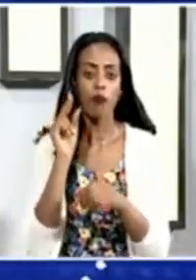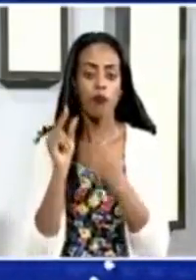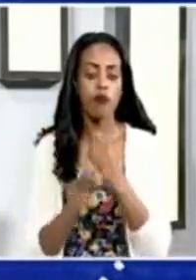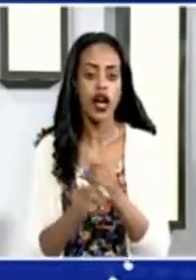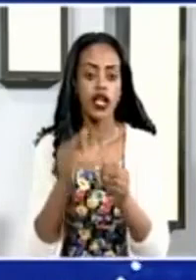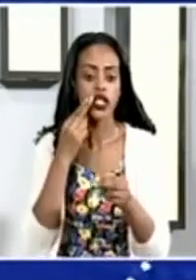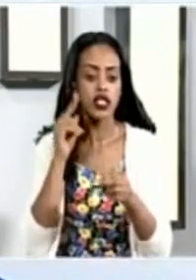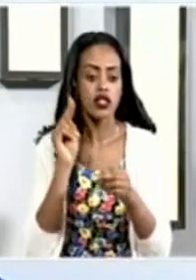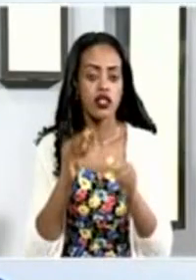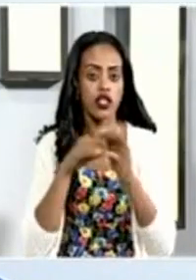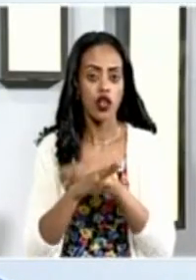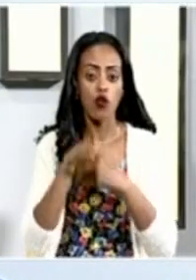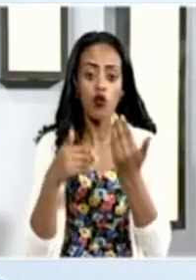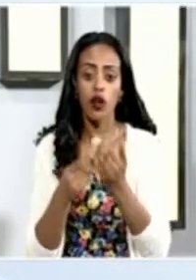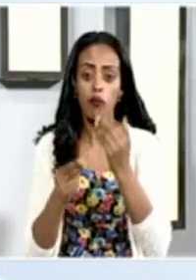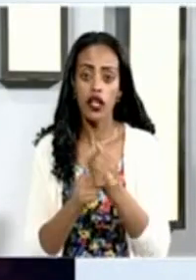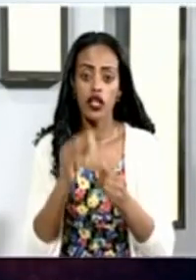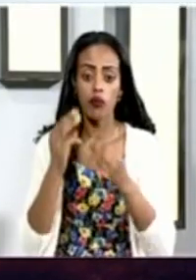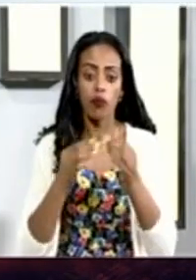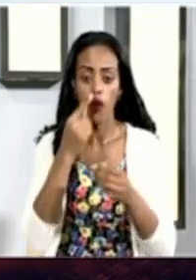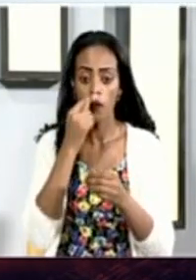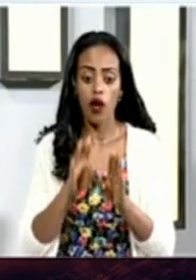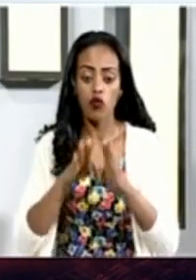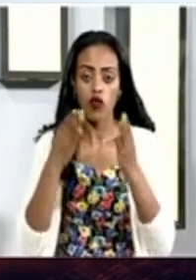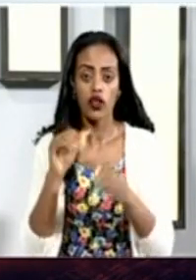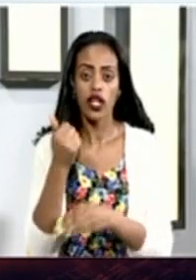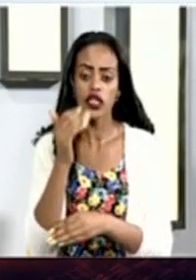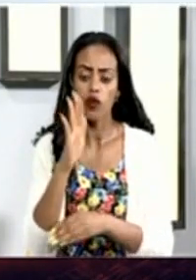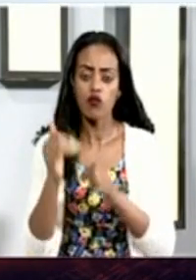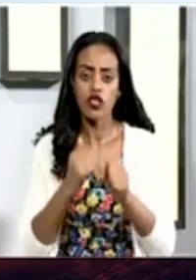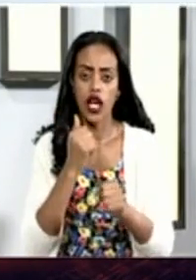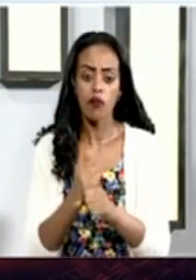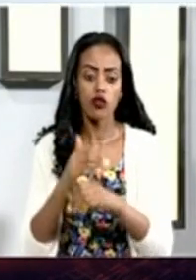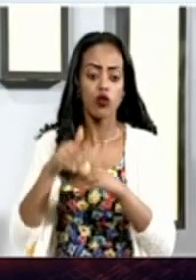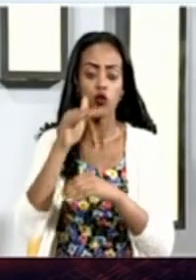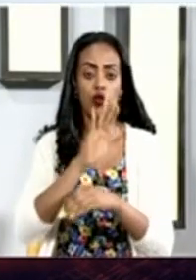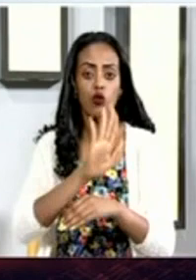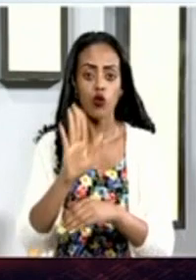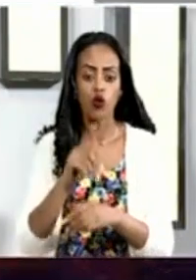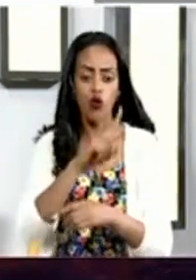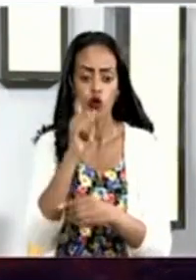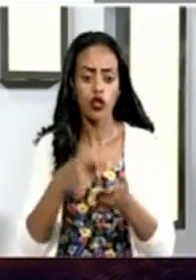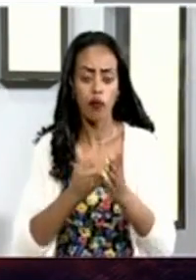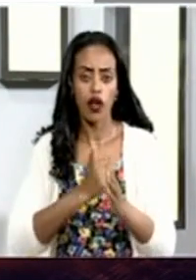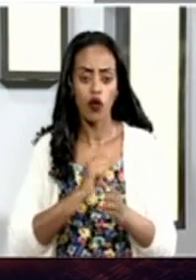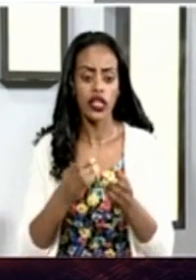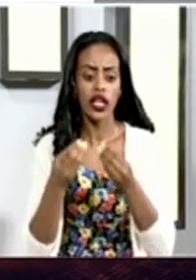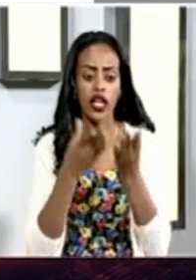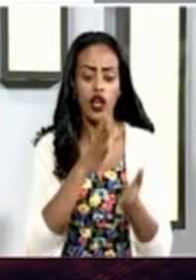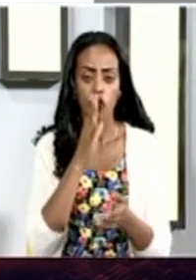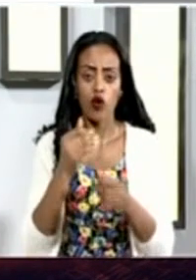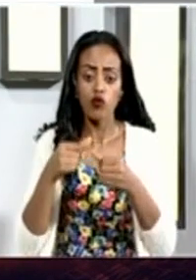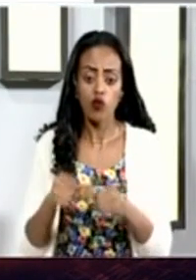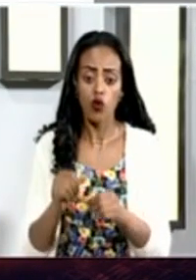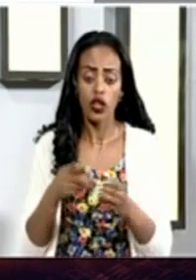حبيرون كلن بانك تاتزها قرر بعماوي لن تخفيتهم نعسر تحموش عمتاتن لعليقون حتو بعالوان النتكي كربلهم زيت